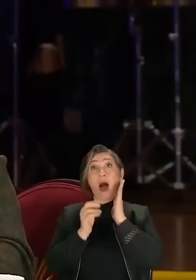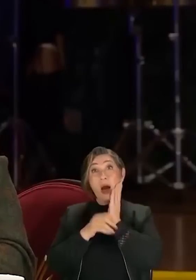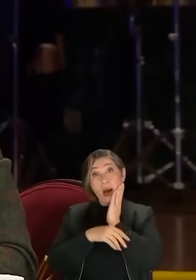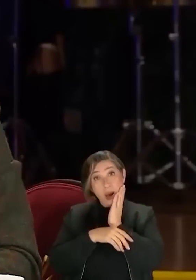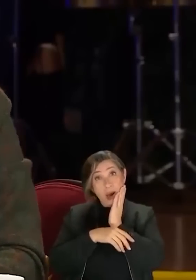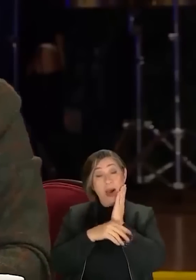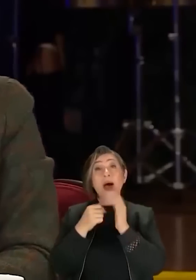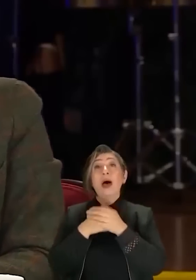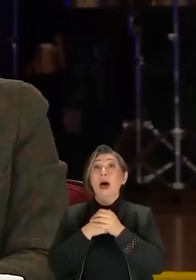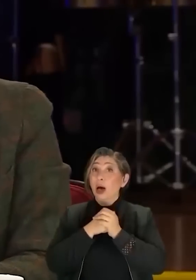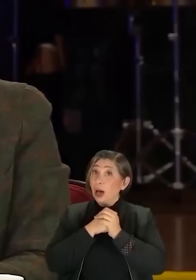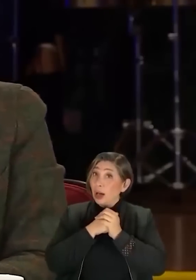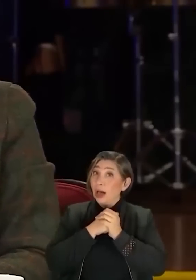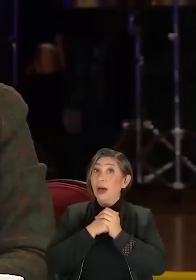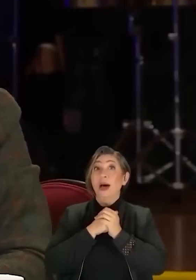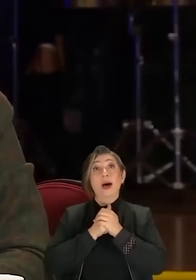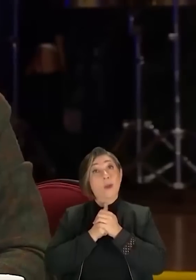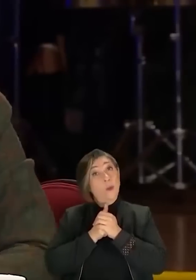Evet.